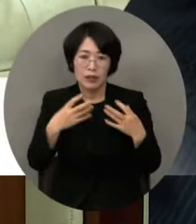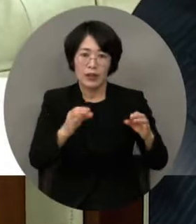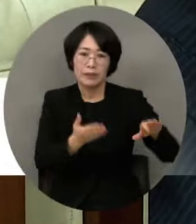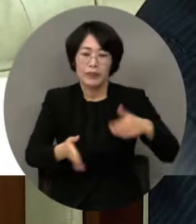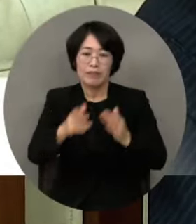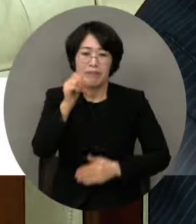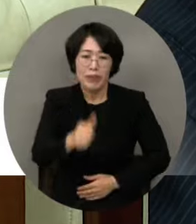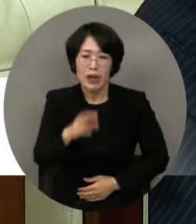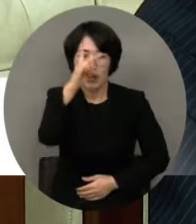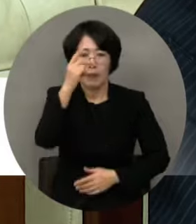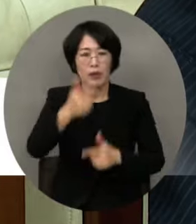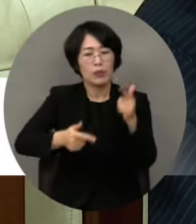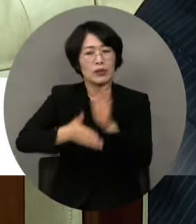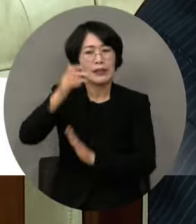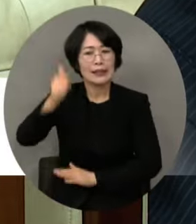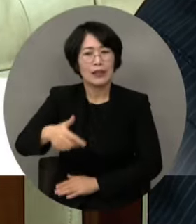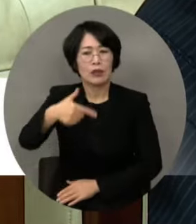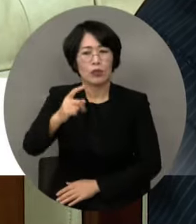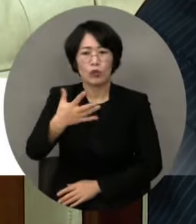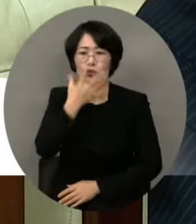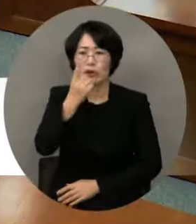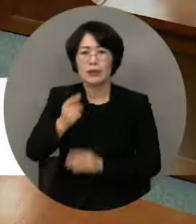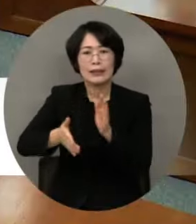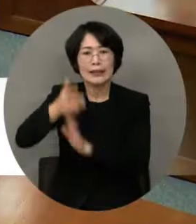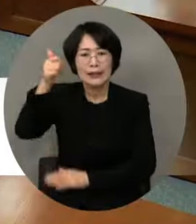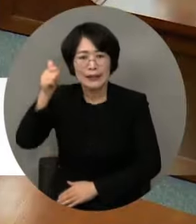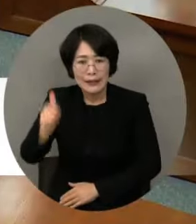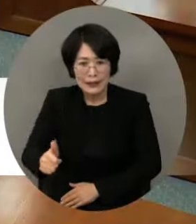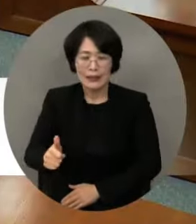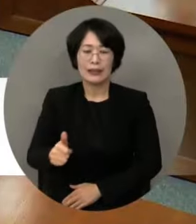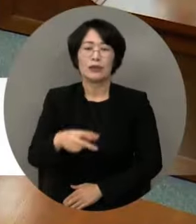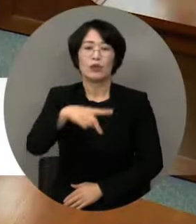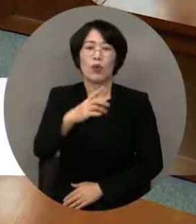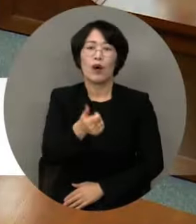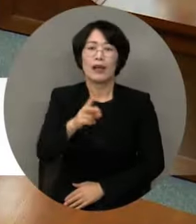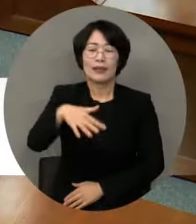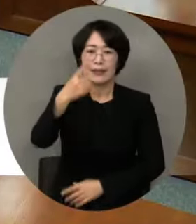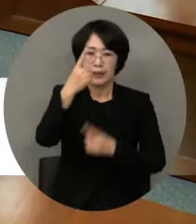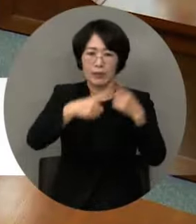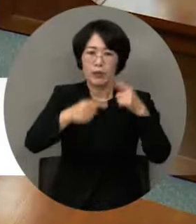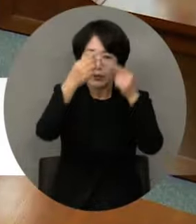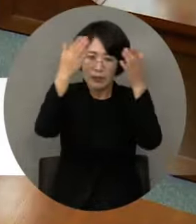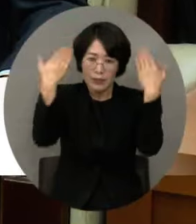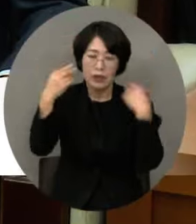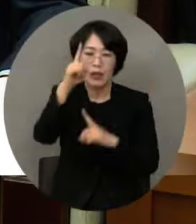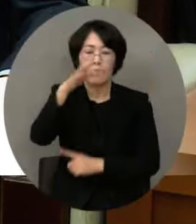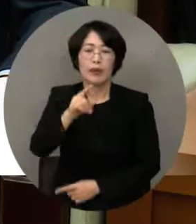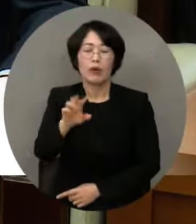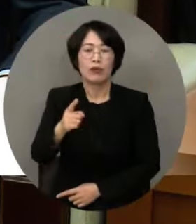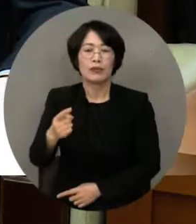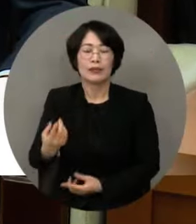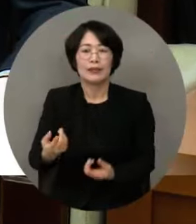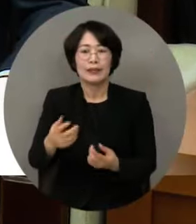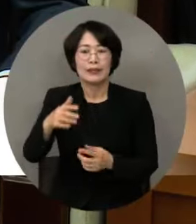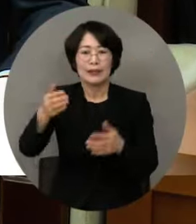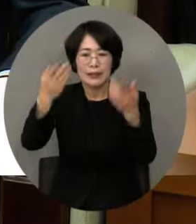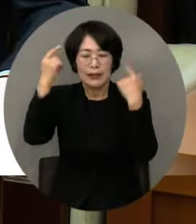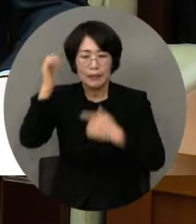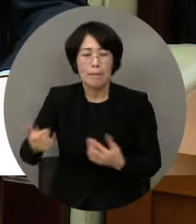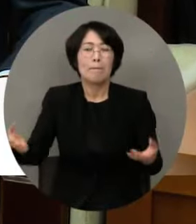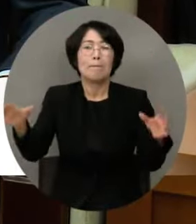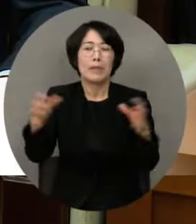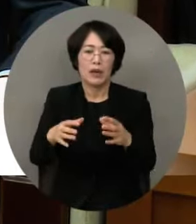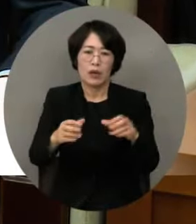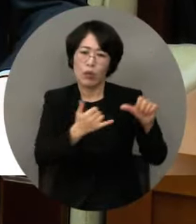전남 지사와 박홍 목포시장 노관규 순천시장 송화철 목포대 총장 이병훈 순천대 총장에 참여하는 의대